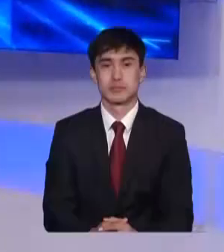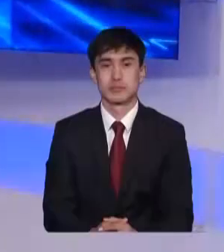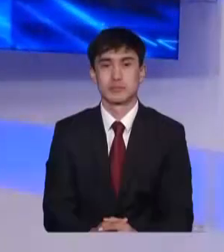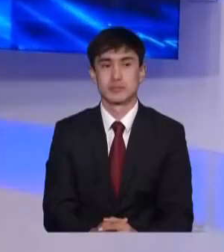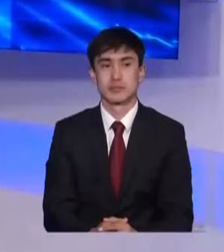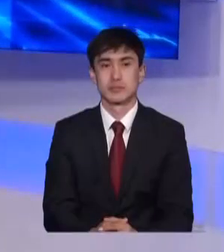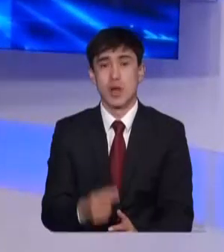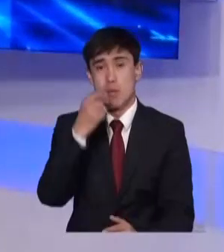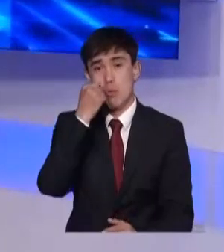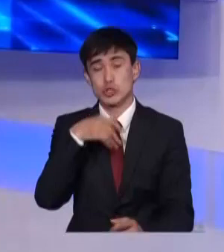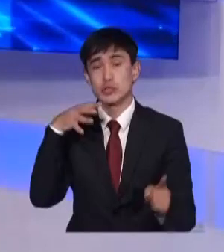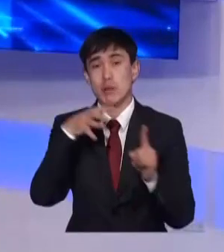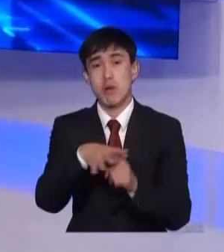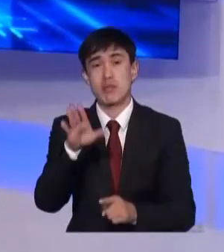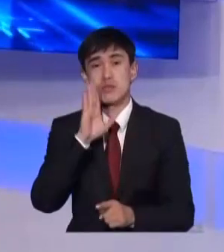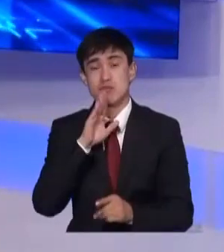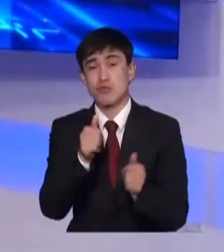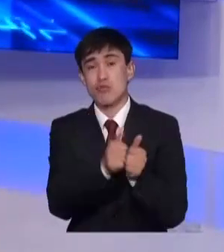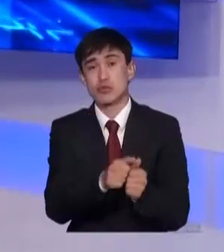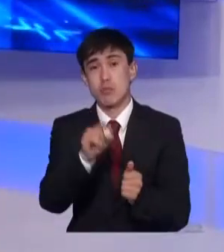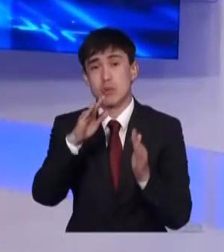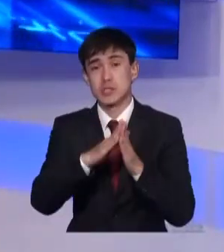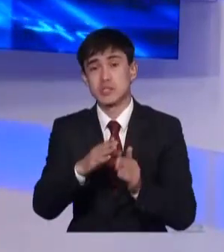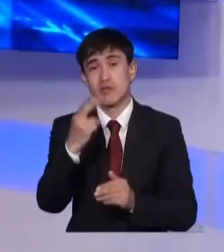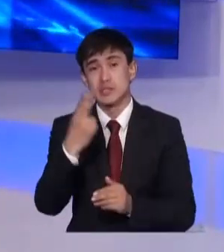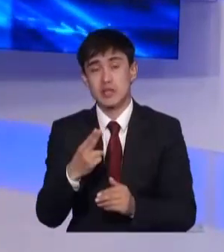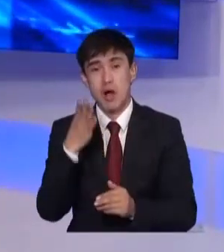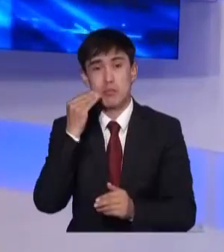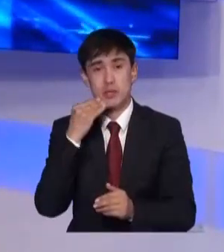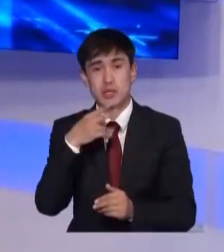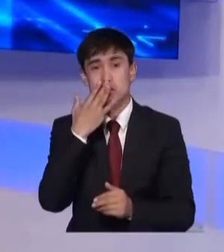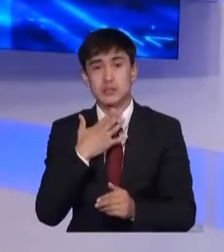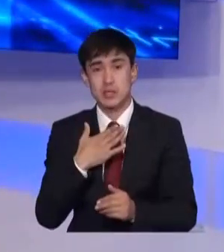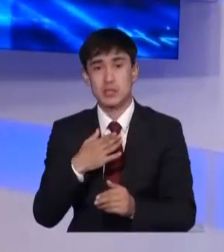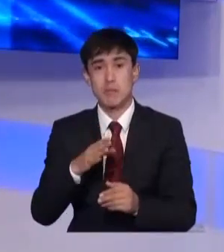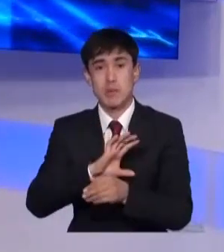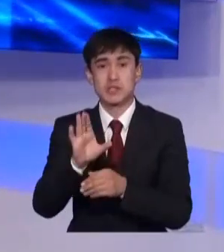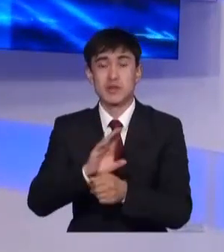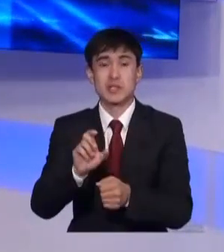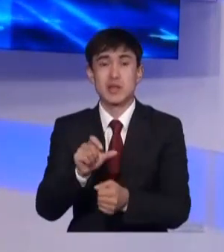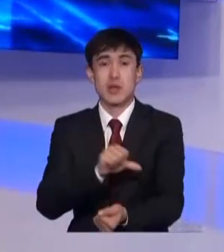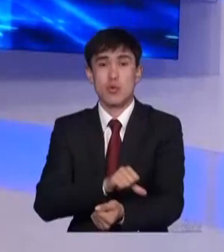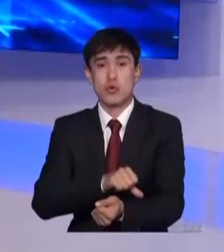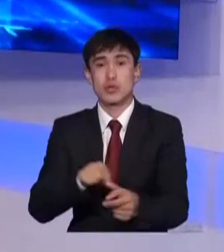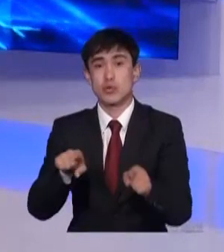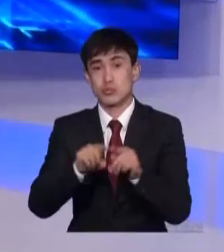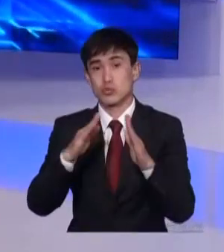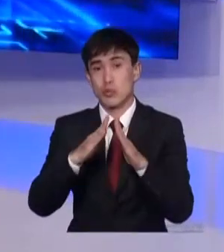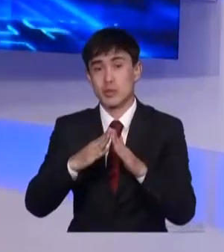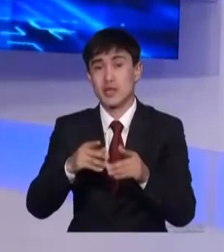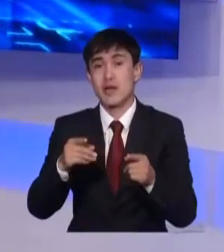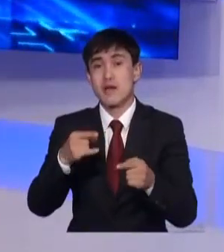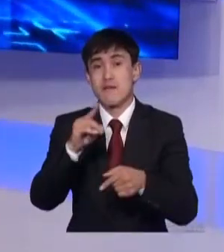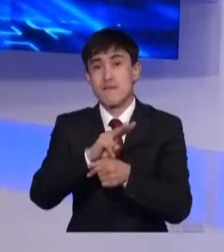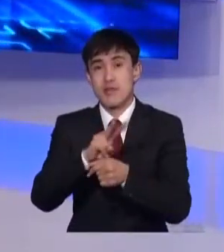тсу мужчина напал на девушку возле подъезда в Астане в Алмааты иностранцы производили наркотики в том же доме где сняли